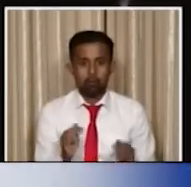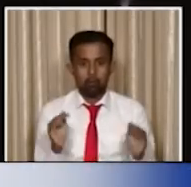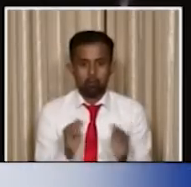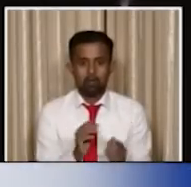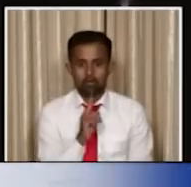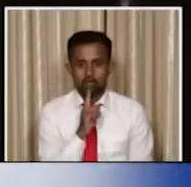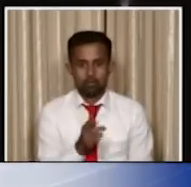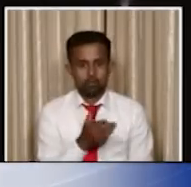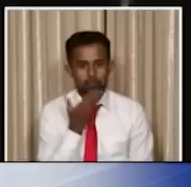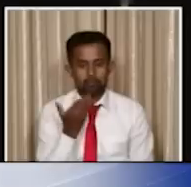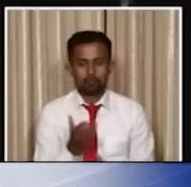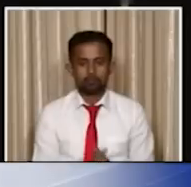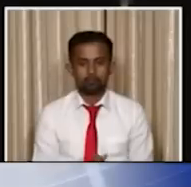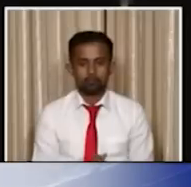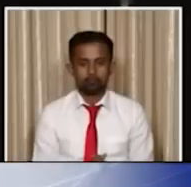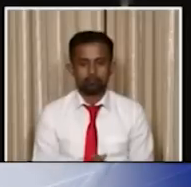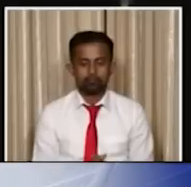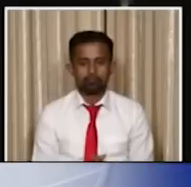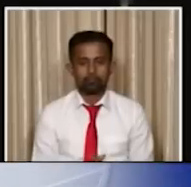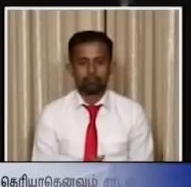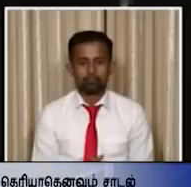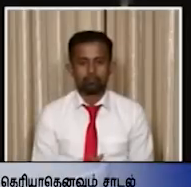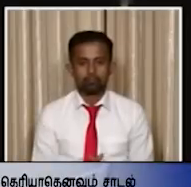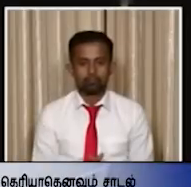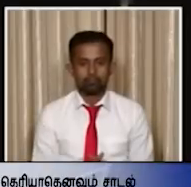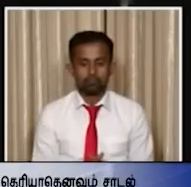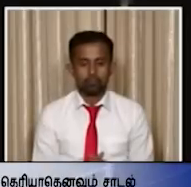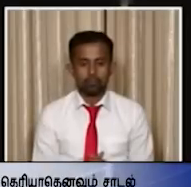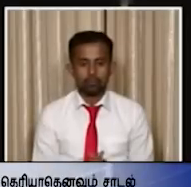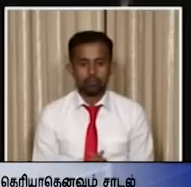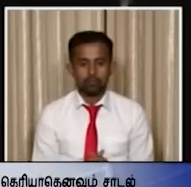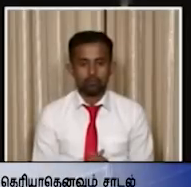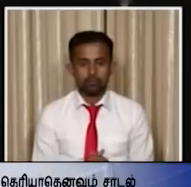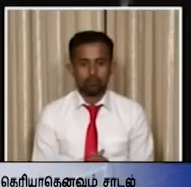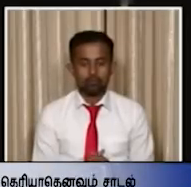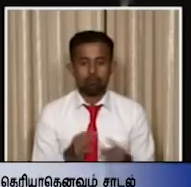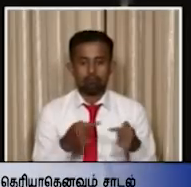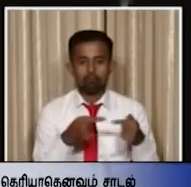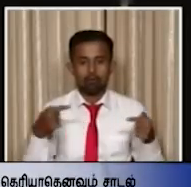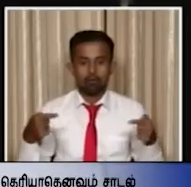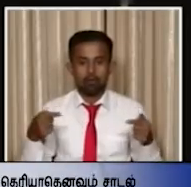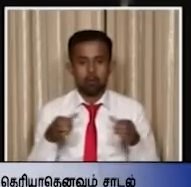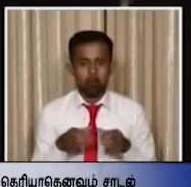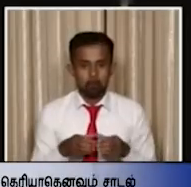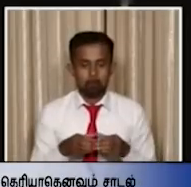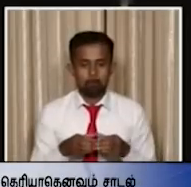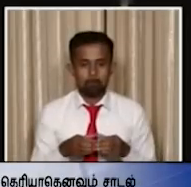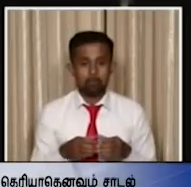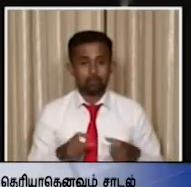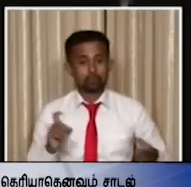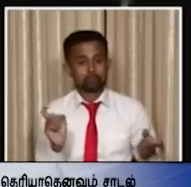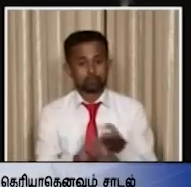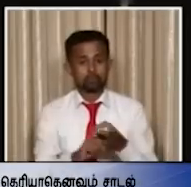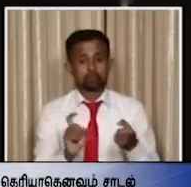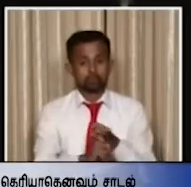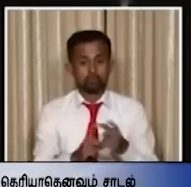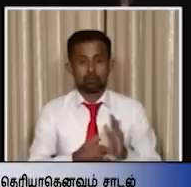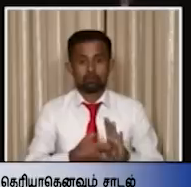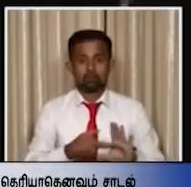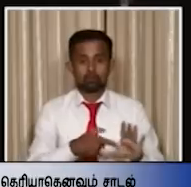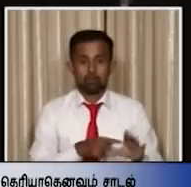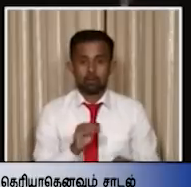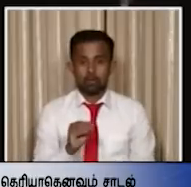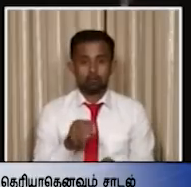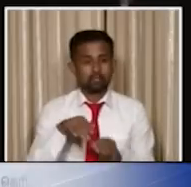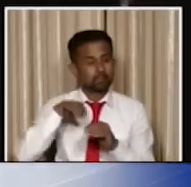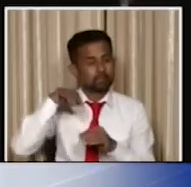அடிப்படையில் வடக்கு மக்கள் இதற்கு இடமளிக்க மாட்டார்கள். அடுத்த தேர்தலில் தோல்வியடைய போகும் தமிழ் தேசியவாதிகள் முன்னெடுக்கும் பிரச்சாரத்திற்கு